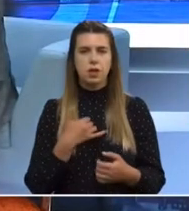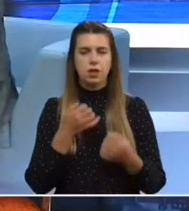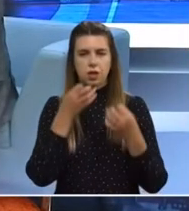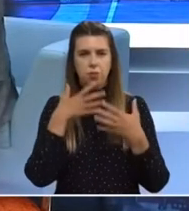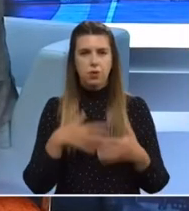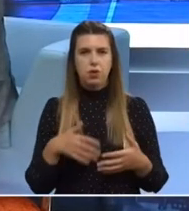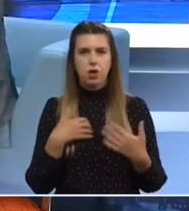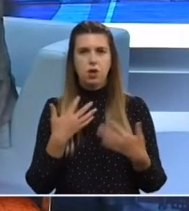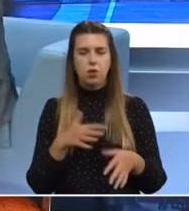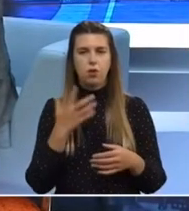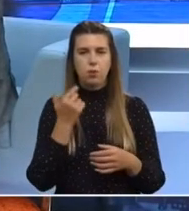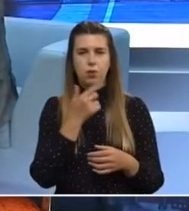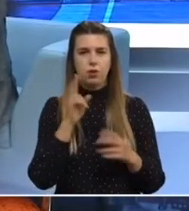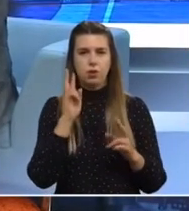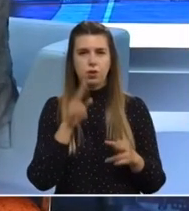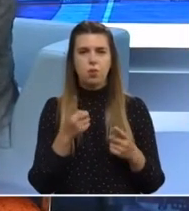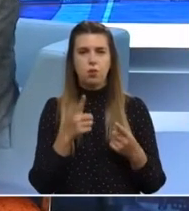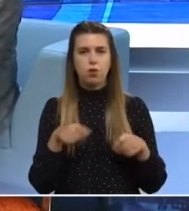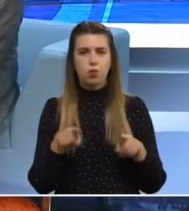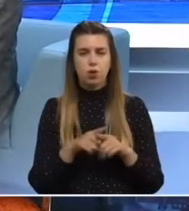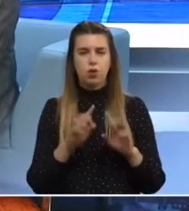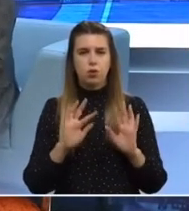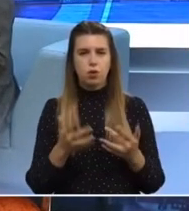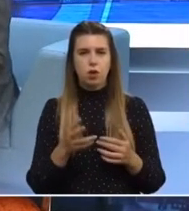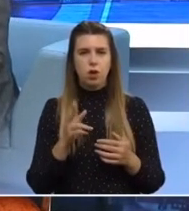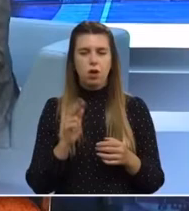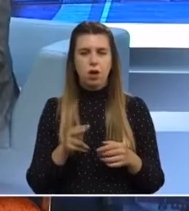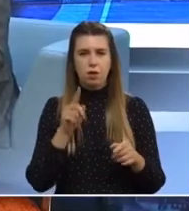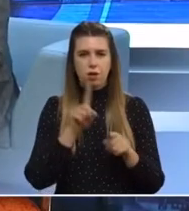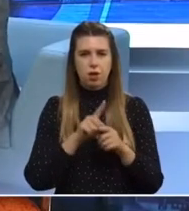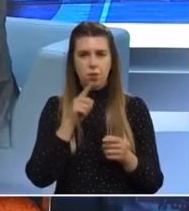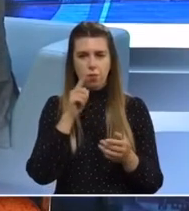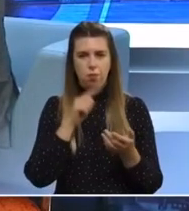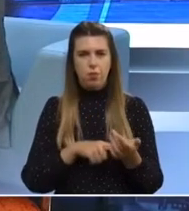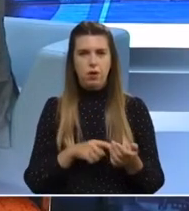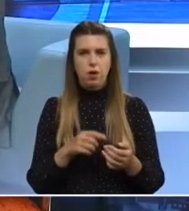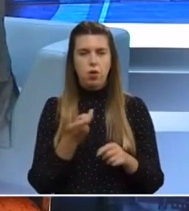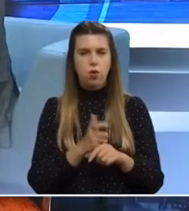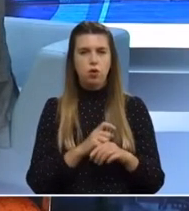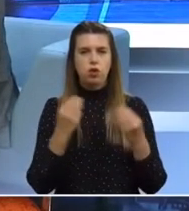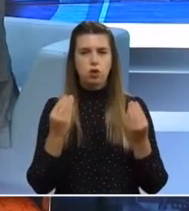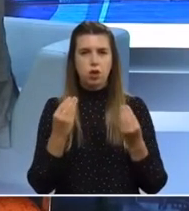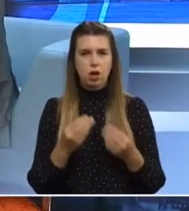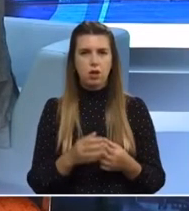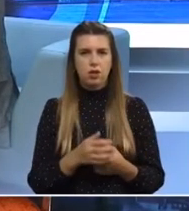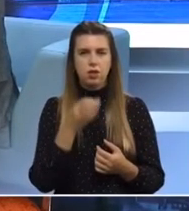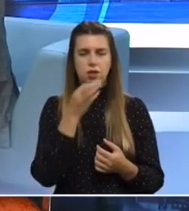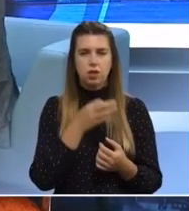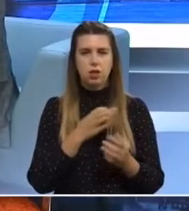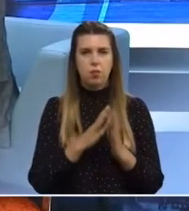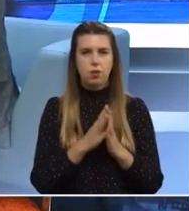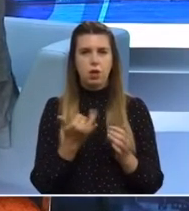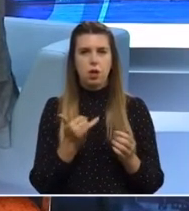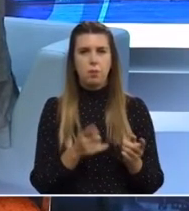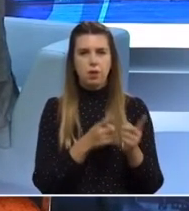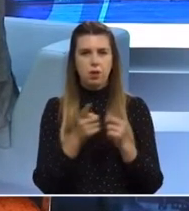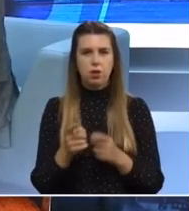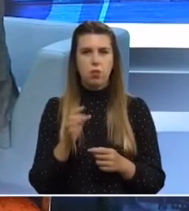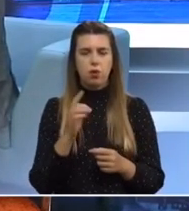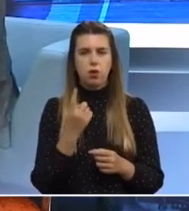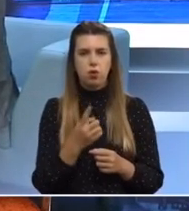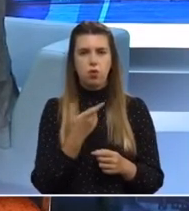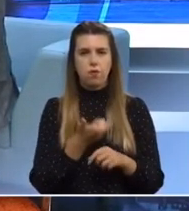Я сейчас расплачусь. Я уже плачу, я не знаю, почему вы на меня давите. Так воздействует. Во-первых, шикарно. Во-первых, шикарно. Валентина, скажите, сейчас мы перейдем